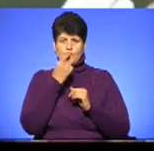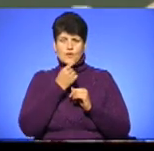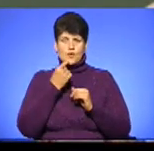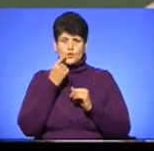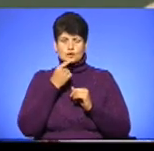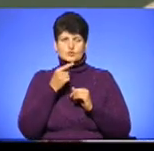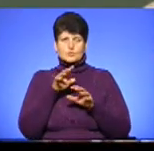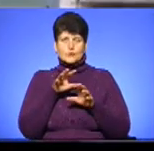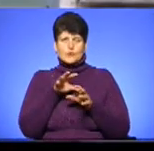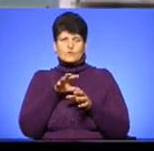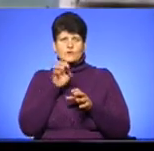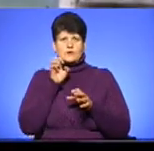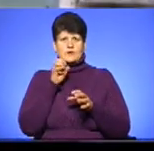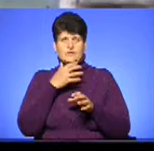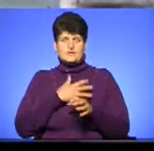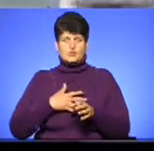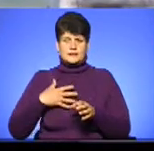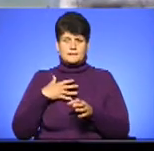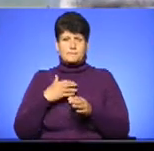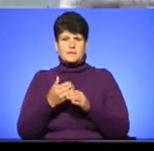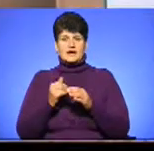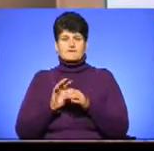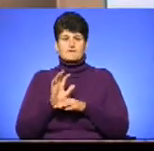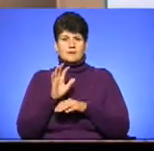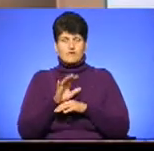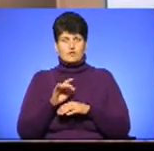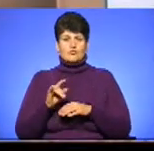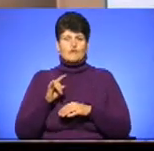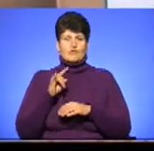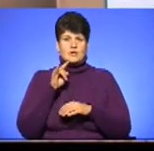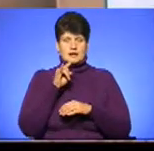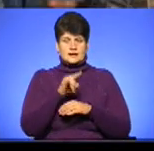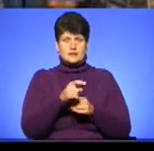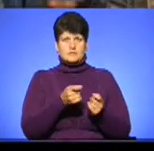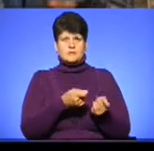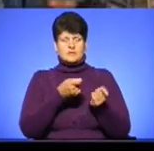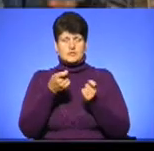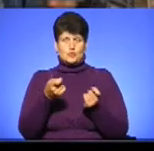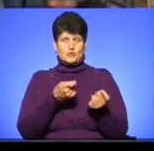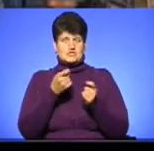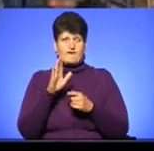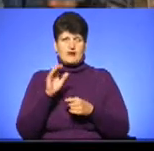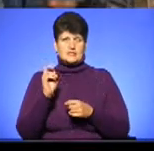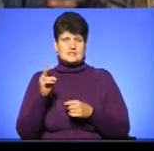воно смокталося в організм. Перед відправкою літак вакцину переносять із вантажівки.